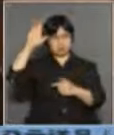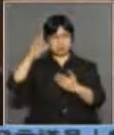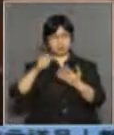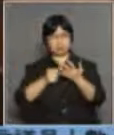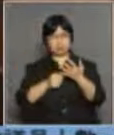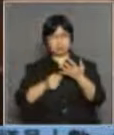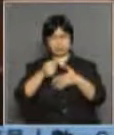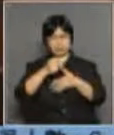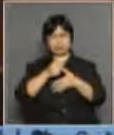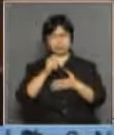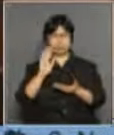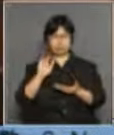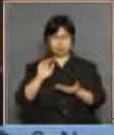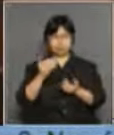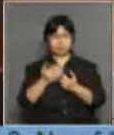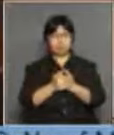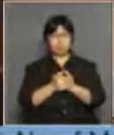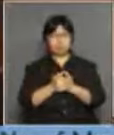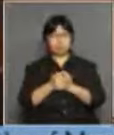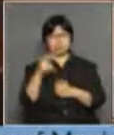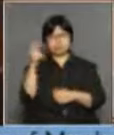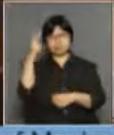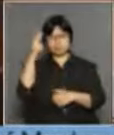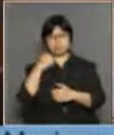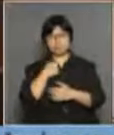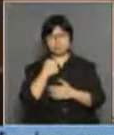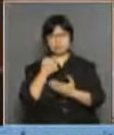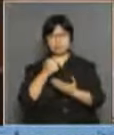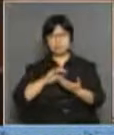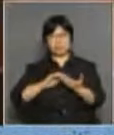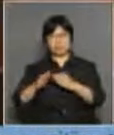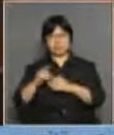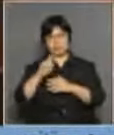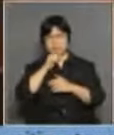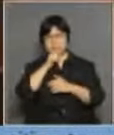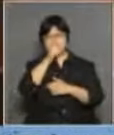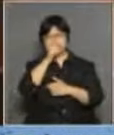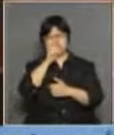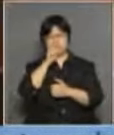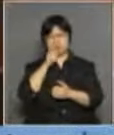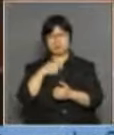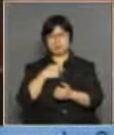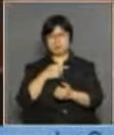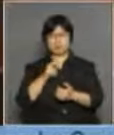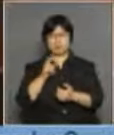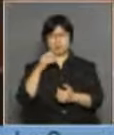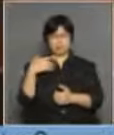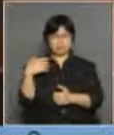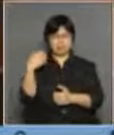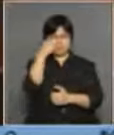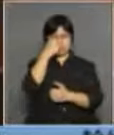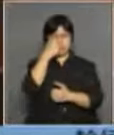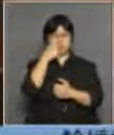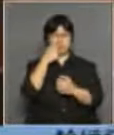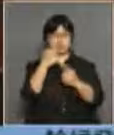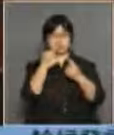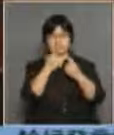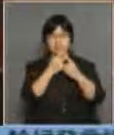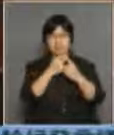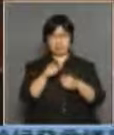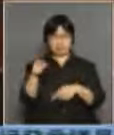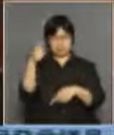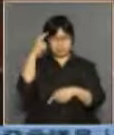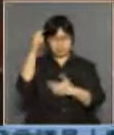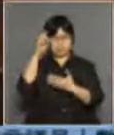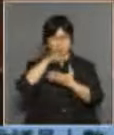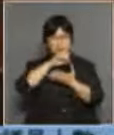能通常啊，反而是帶有啲家長式、霸道式嘅人，以為佢揀